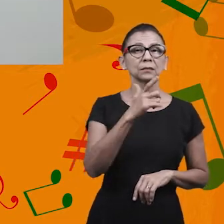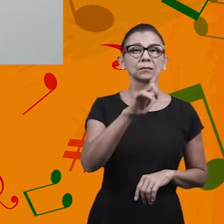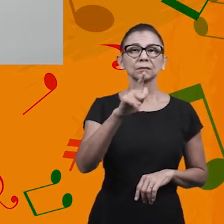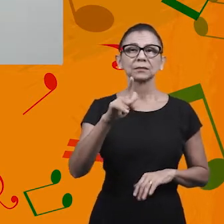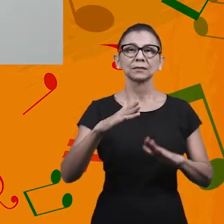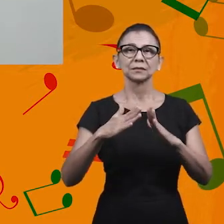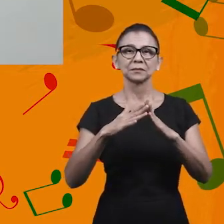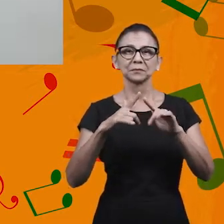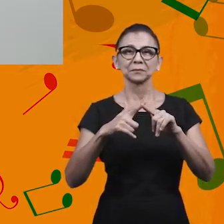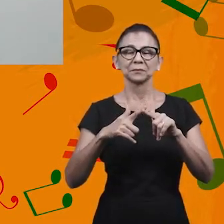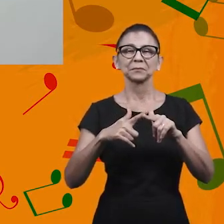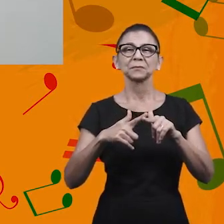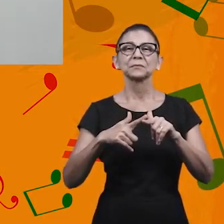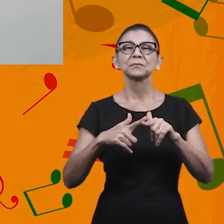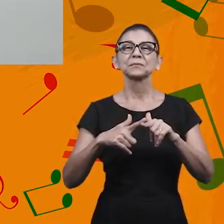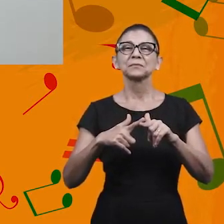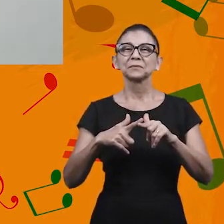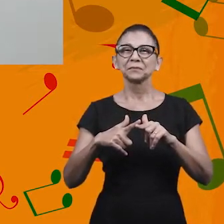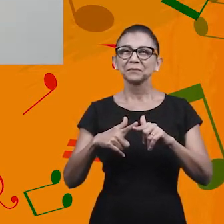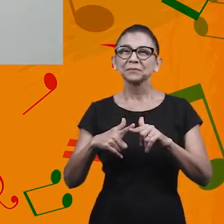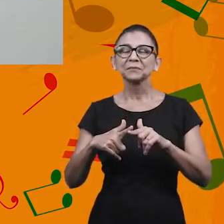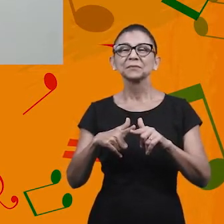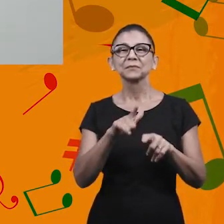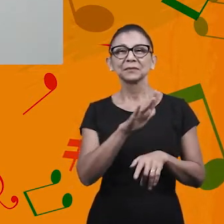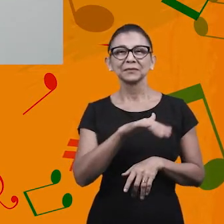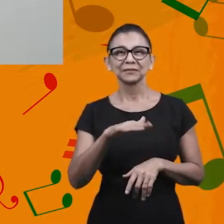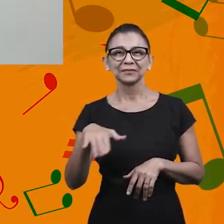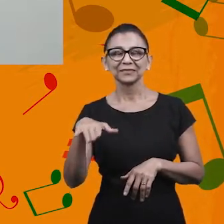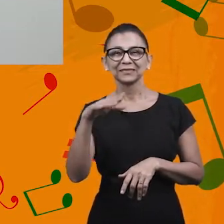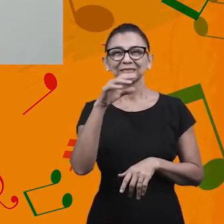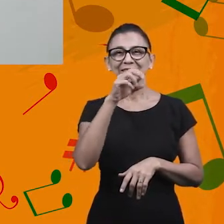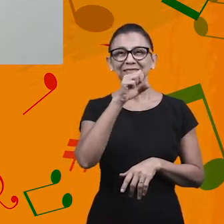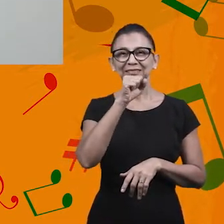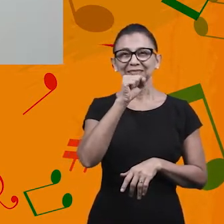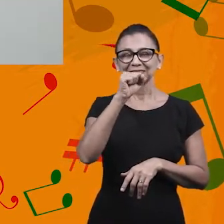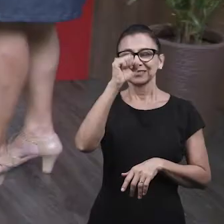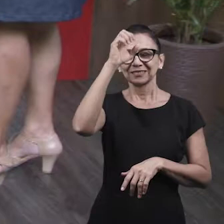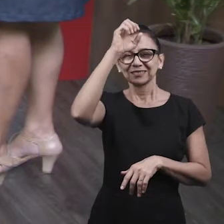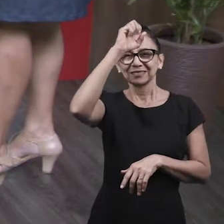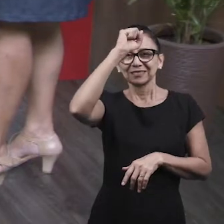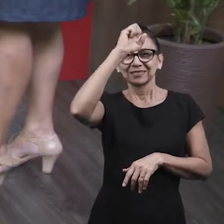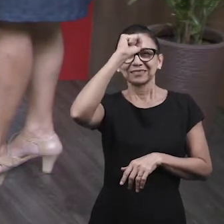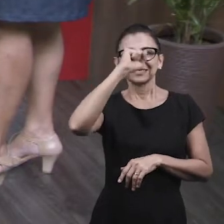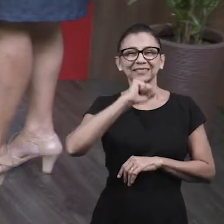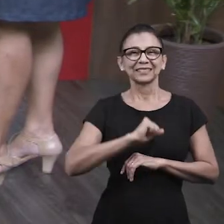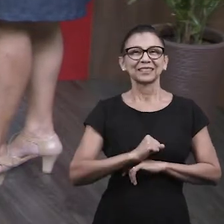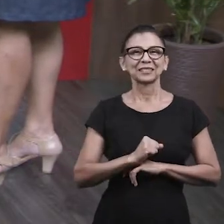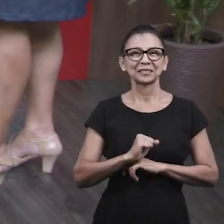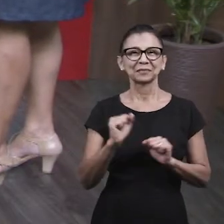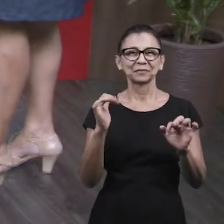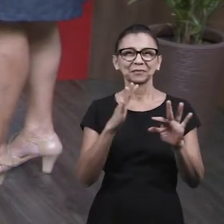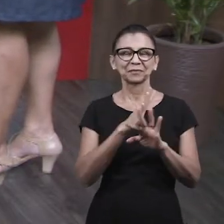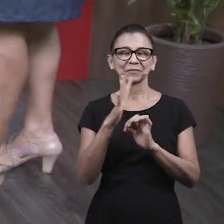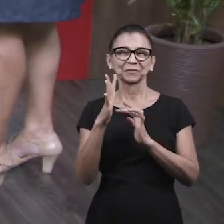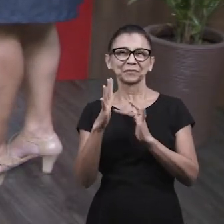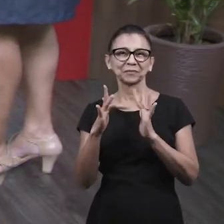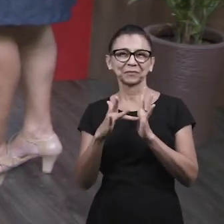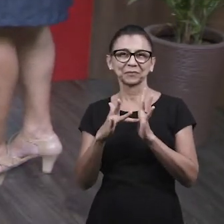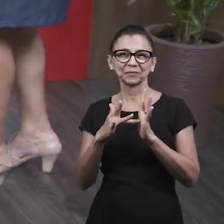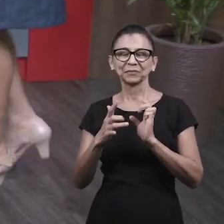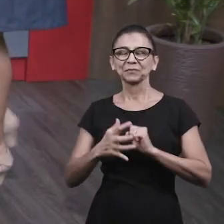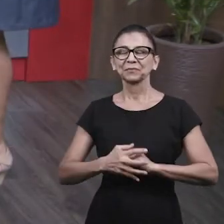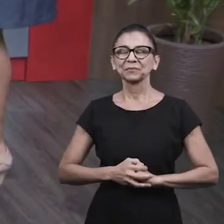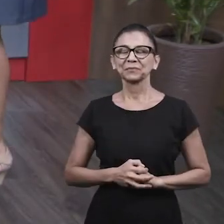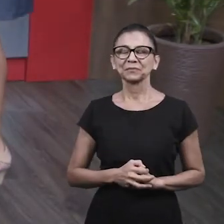aussi, des enfants viennent pour apprendre. Louer sur le nom du Seigneur Jésus pour cela, la paix du Seigneur. Quelle